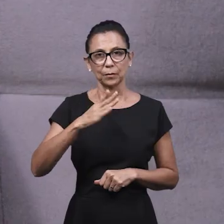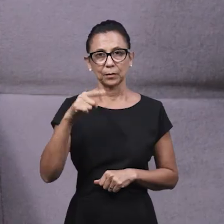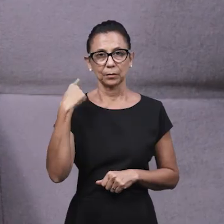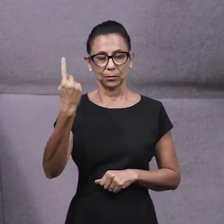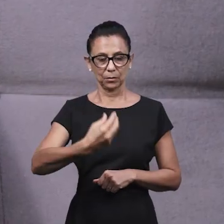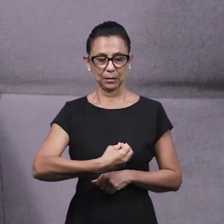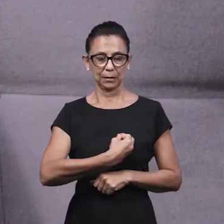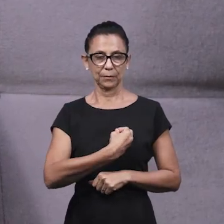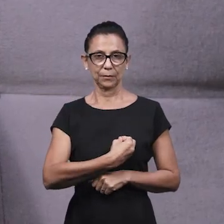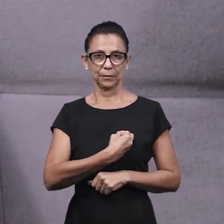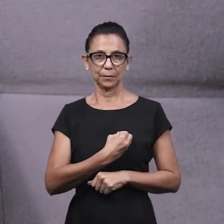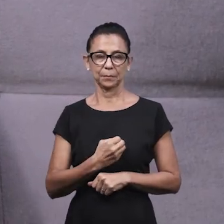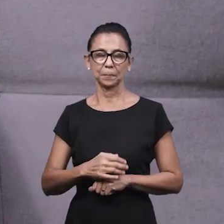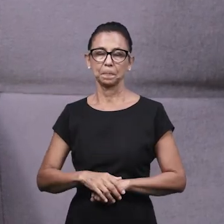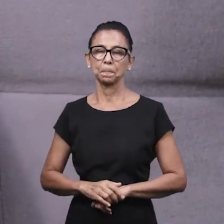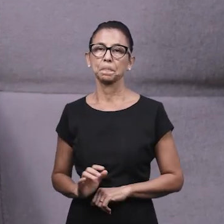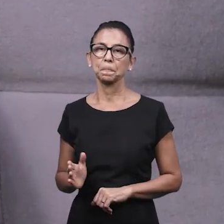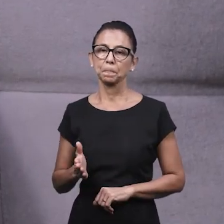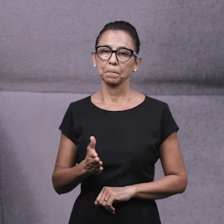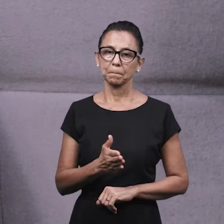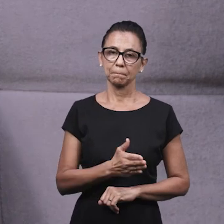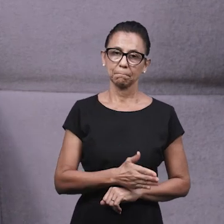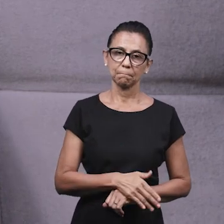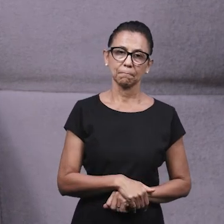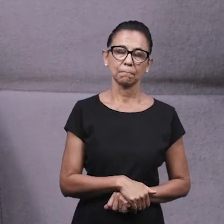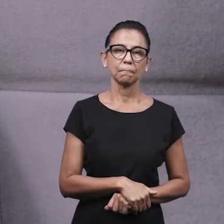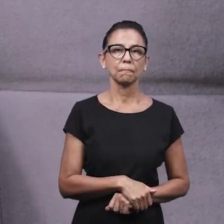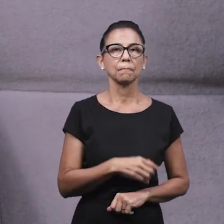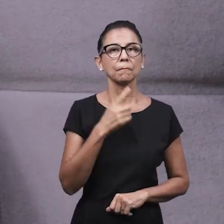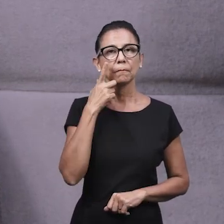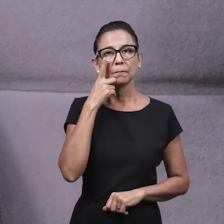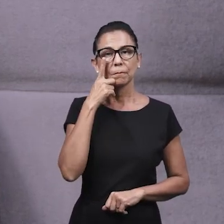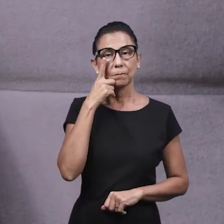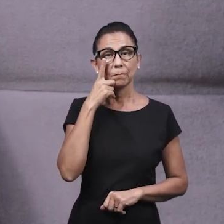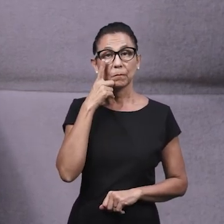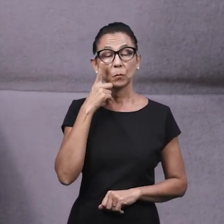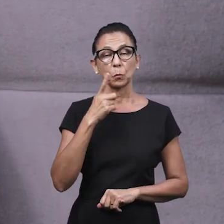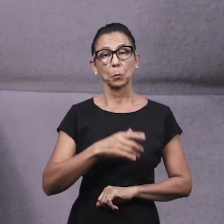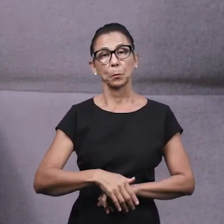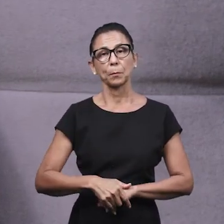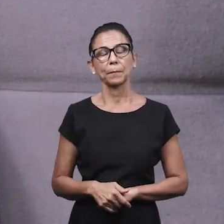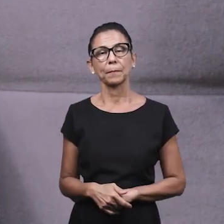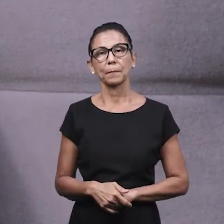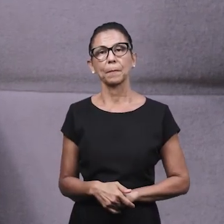le projet de salut